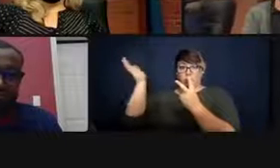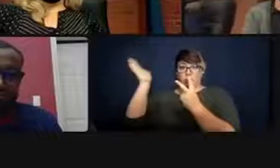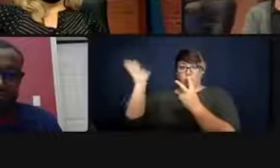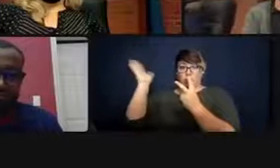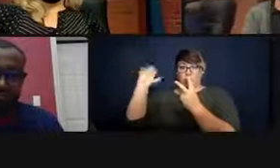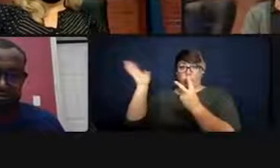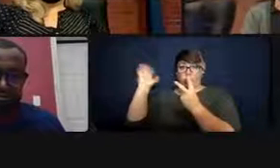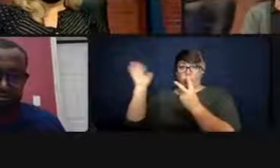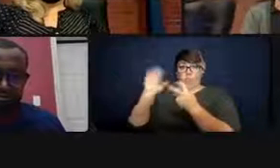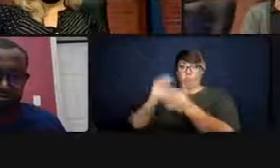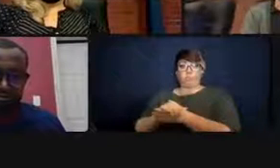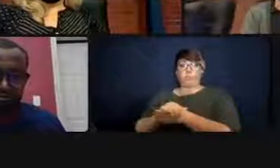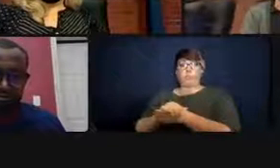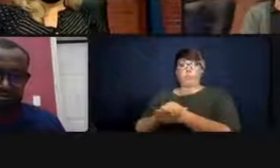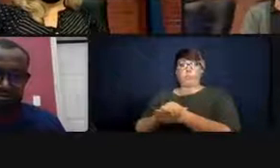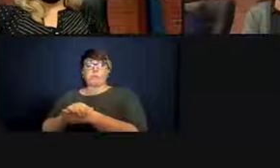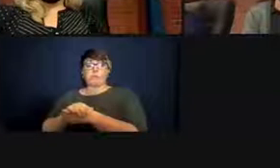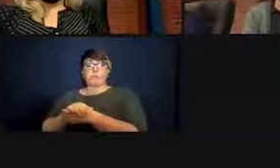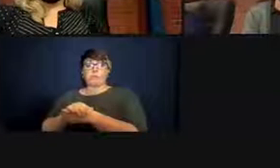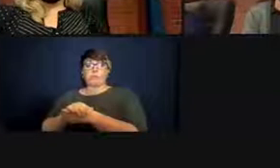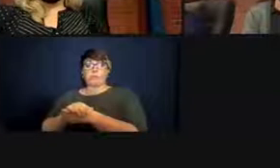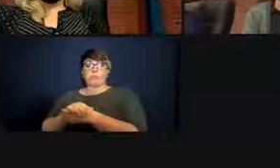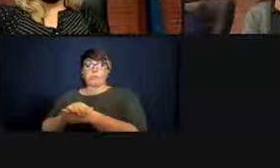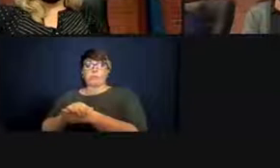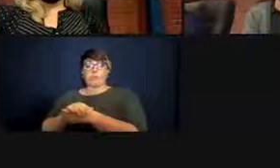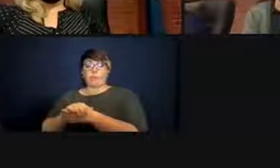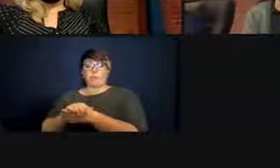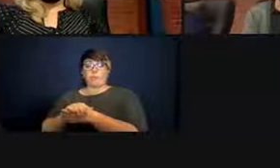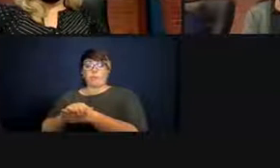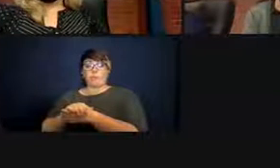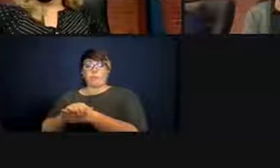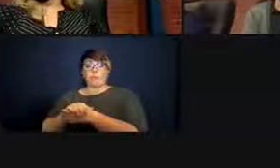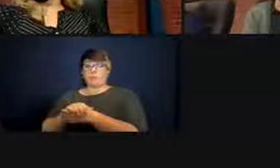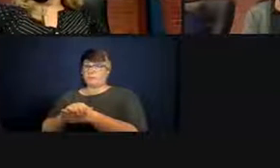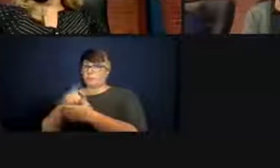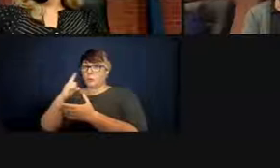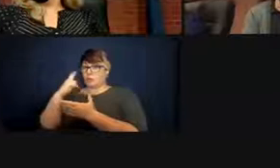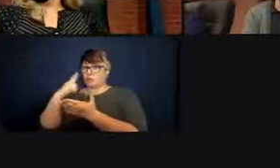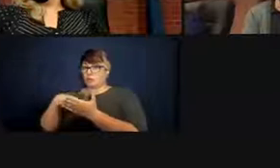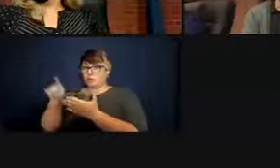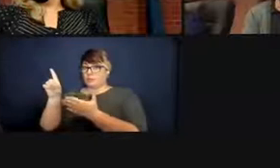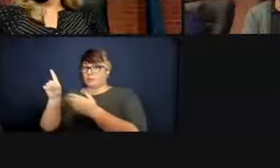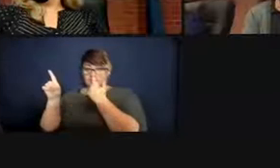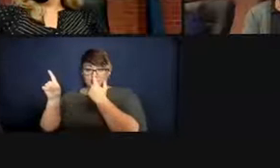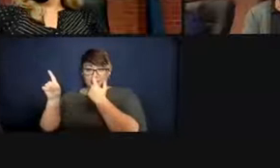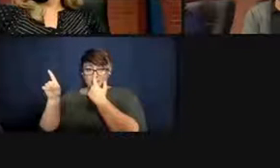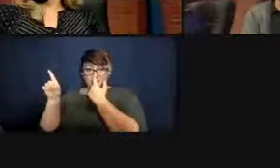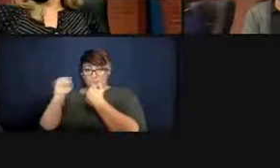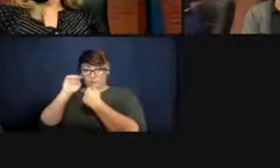البنود الأساسية، ويبدو بأن هناك متحدثين.